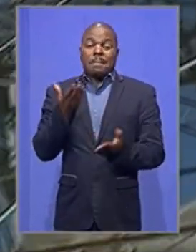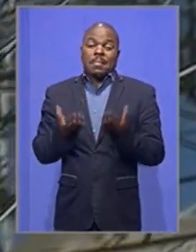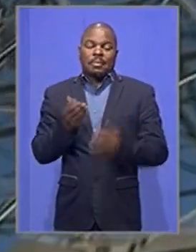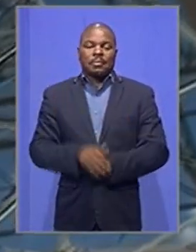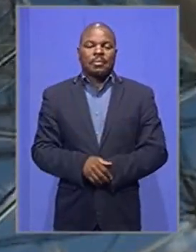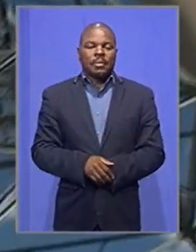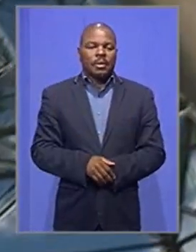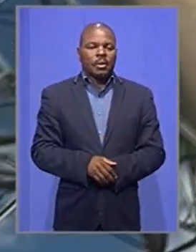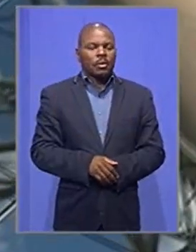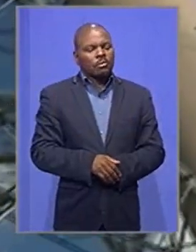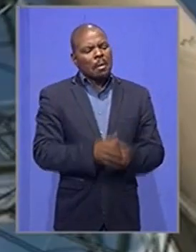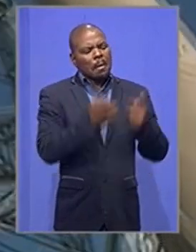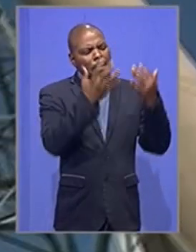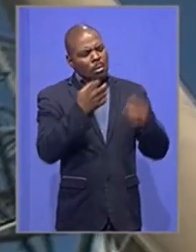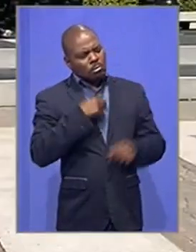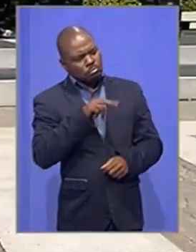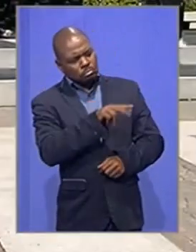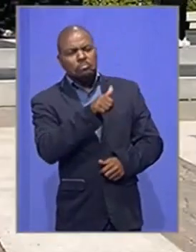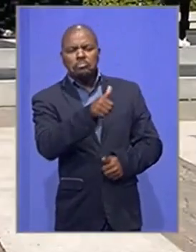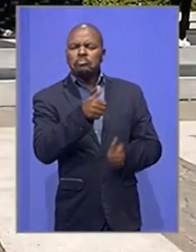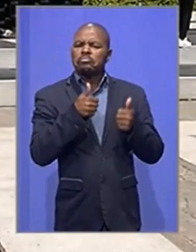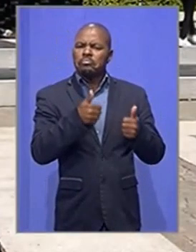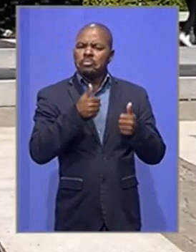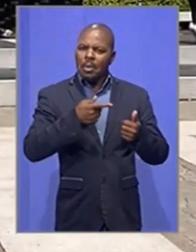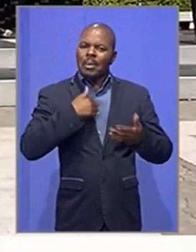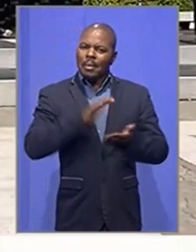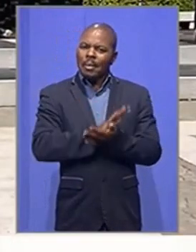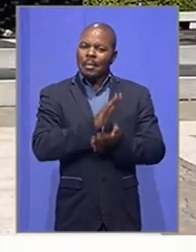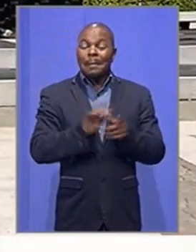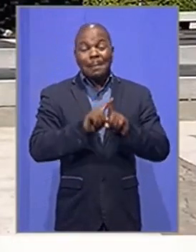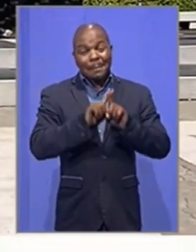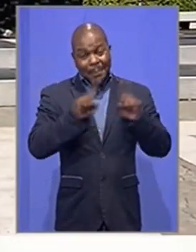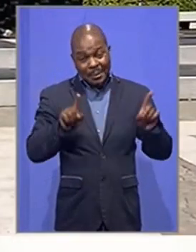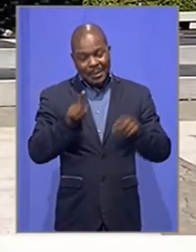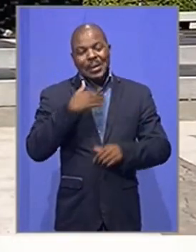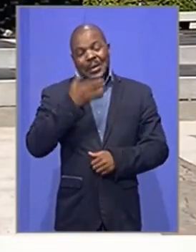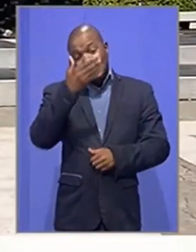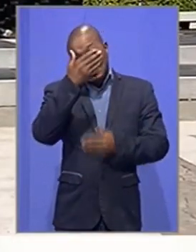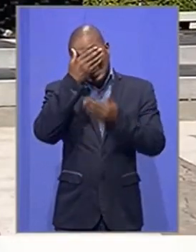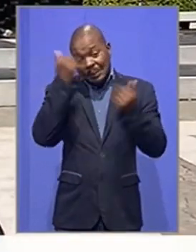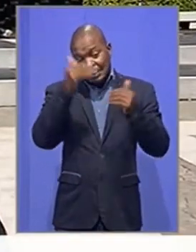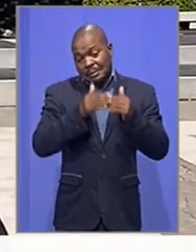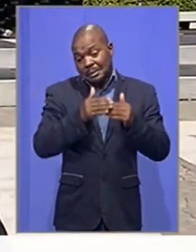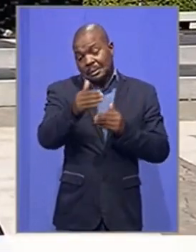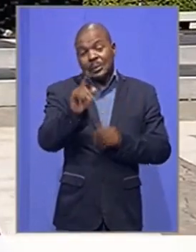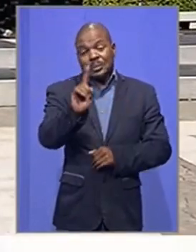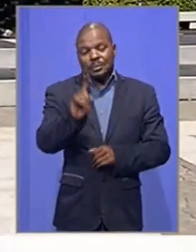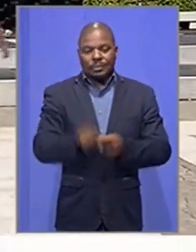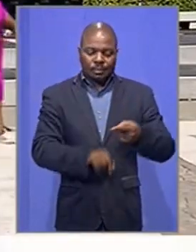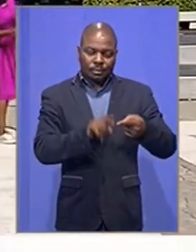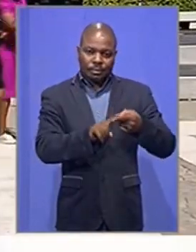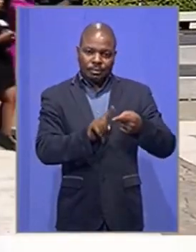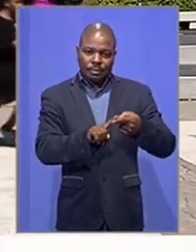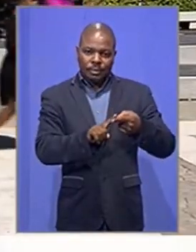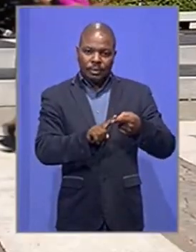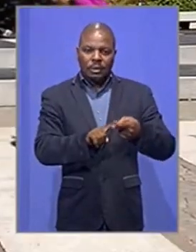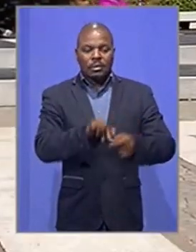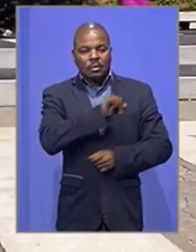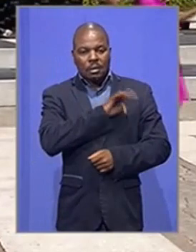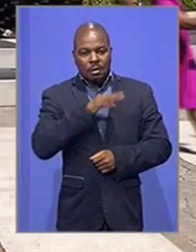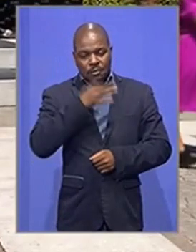tekanyetso kabong ena tota sa khatlisa le fa tota re širitse gore go tle go diragalang ka dituelo tsa